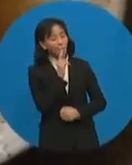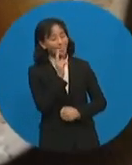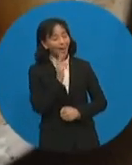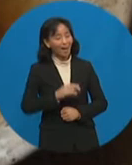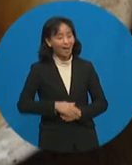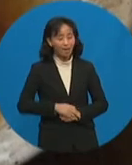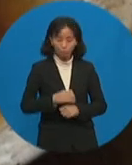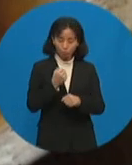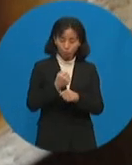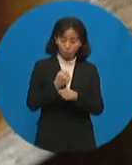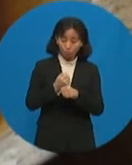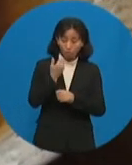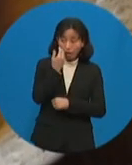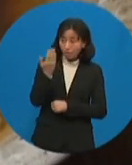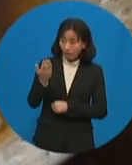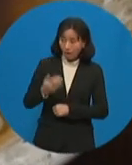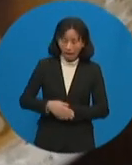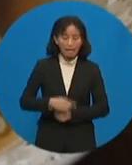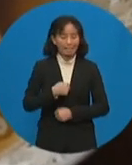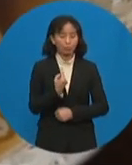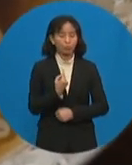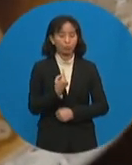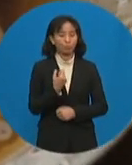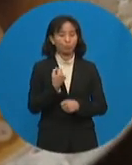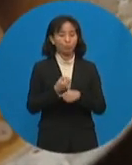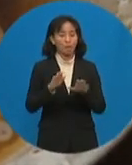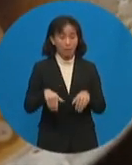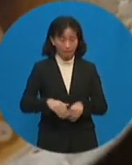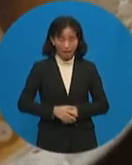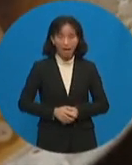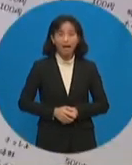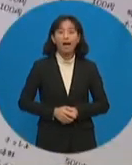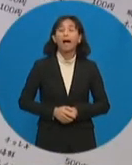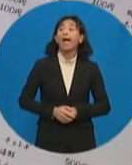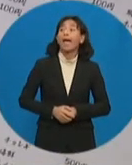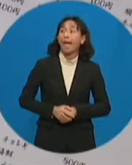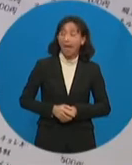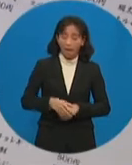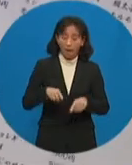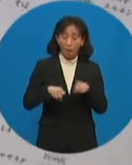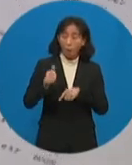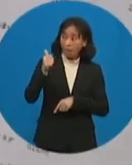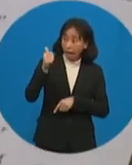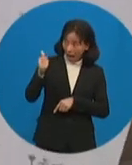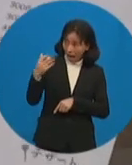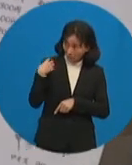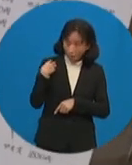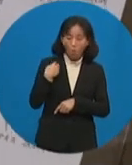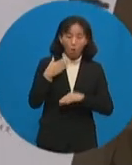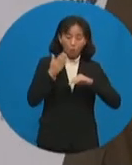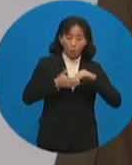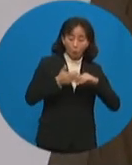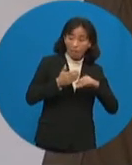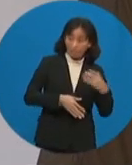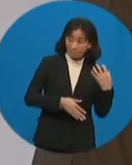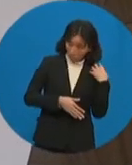作られてるんですか？ これはもう自分で全部最初から仕込んでます。 自分で最初からですか？ はい、 オーナーもやられて、お料理もご自身で作